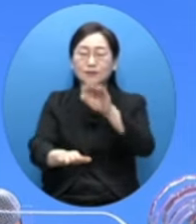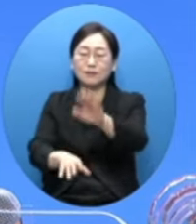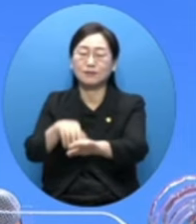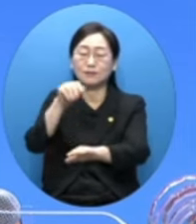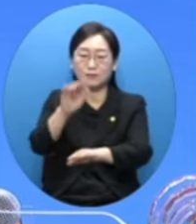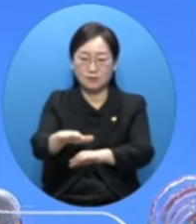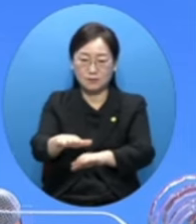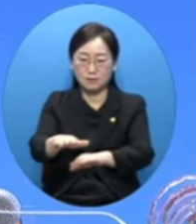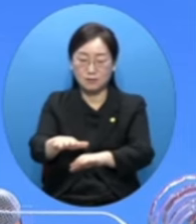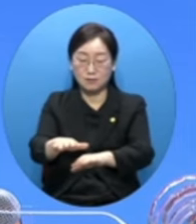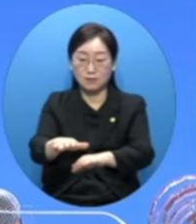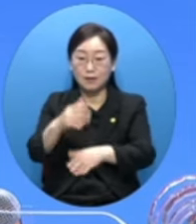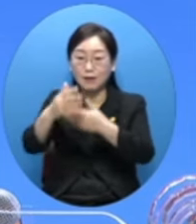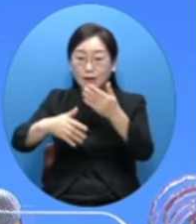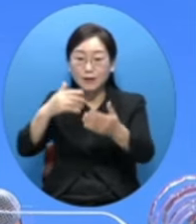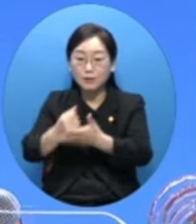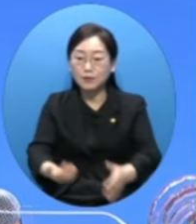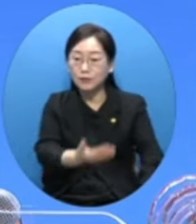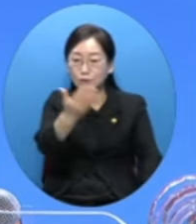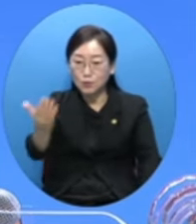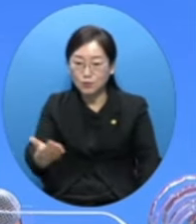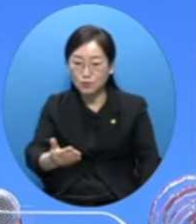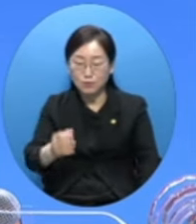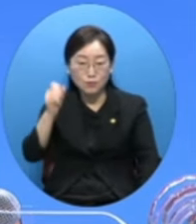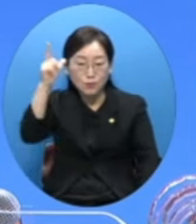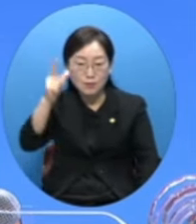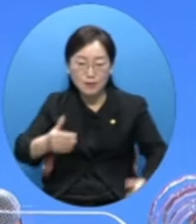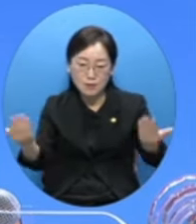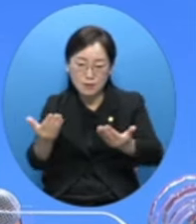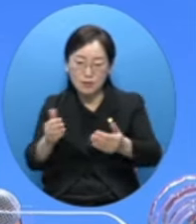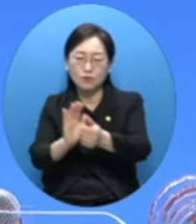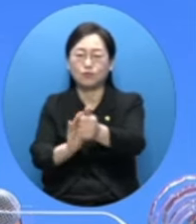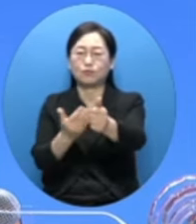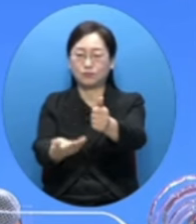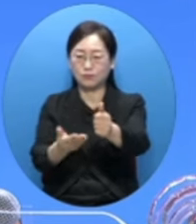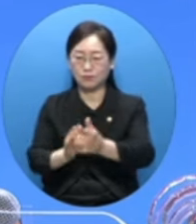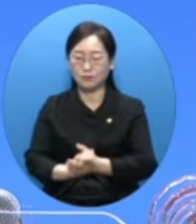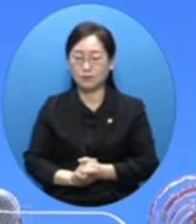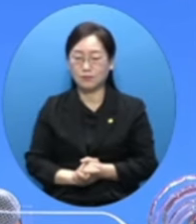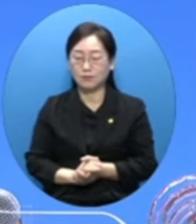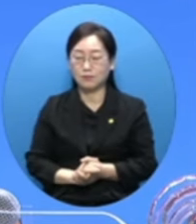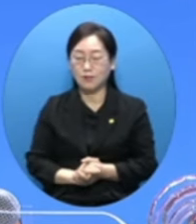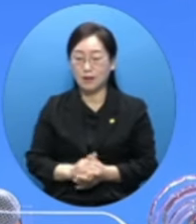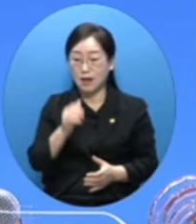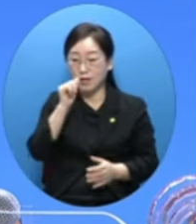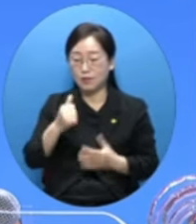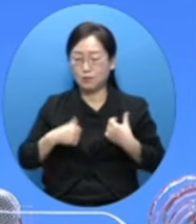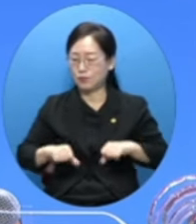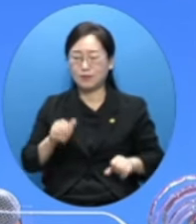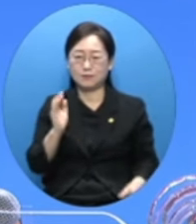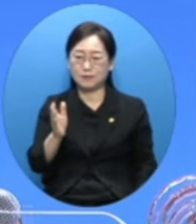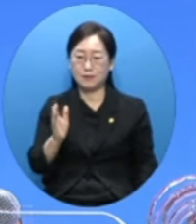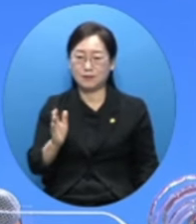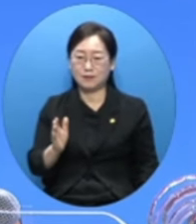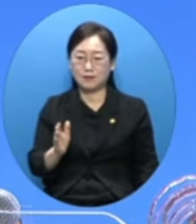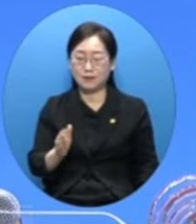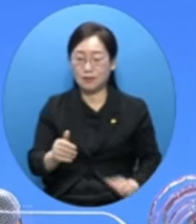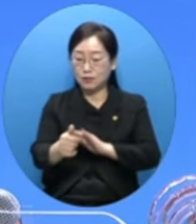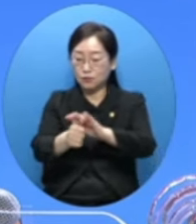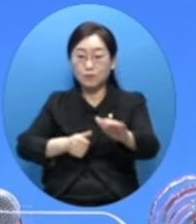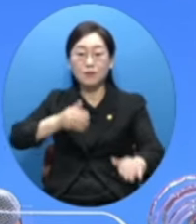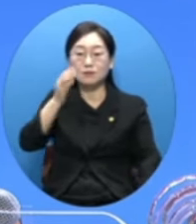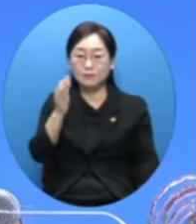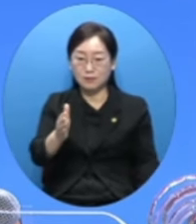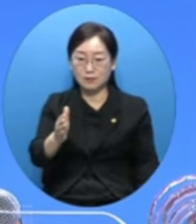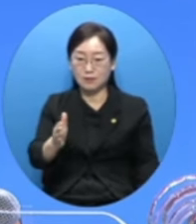전진해 나갈 때 하나님께서 여러분을 통해 위대한 역사를 이루어 주실 것입니다. 절대로 포기하지 마십시오. 절대로 뒤로 물러가지